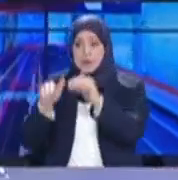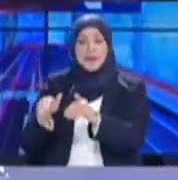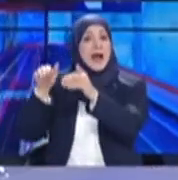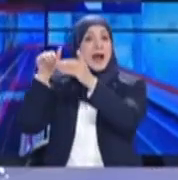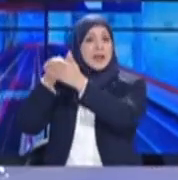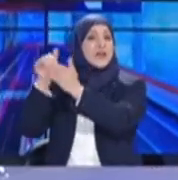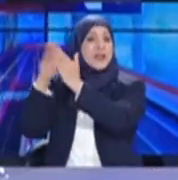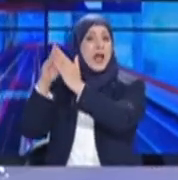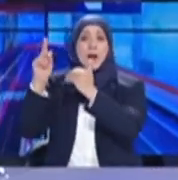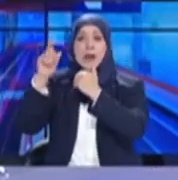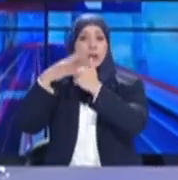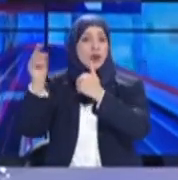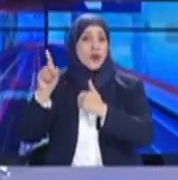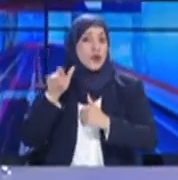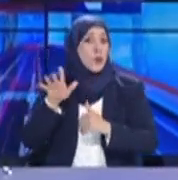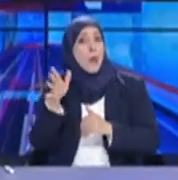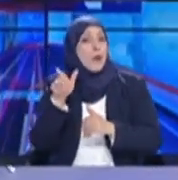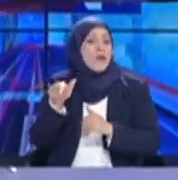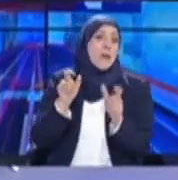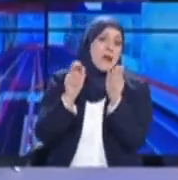ما نقول لك